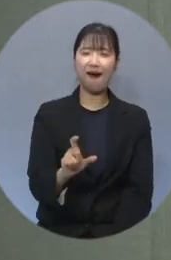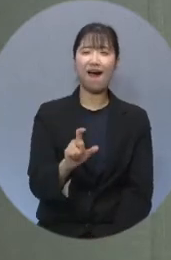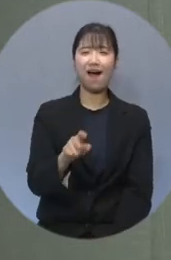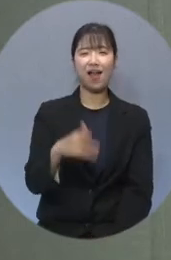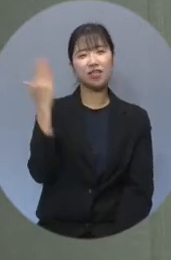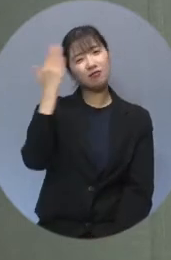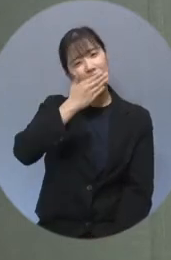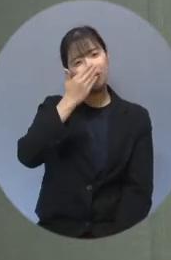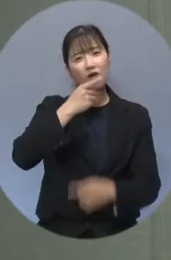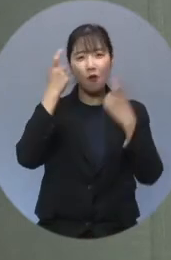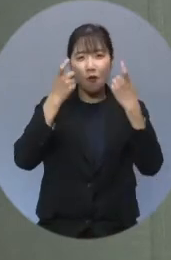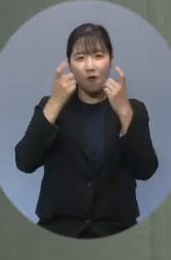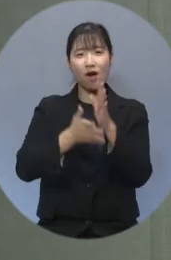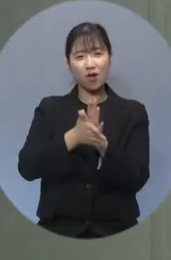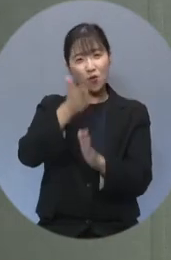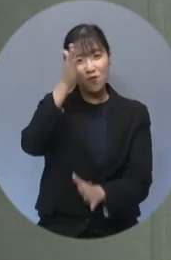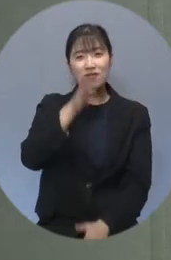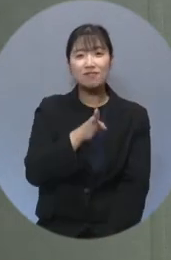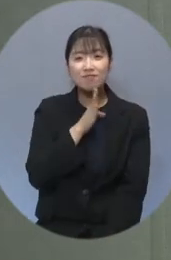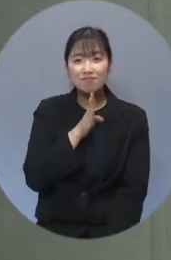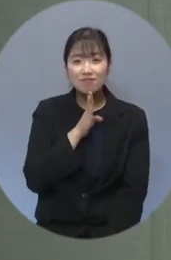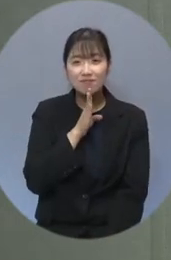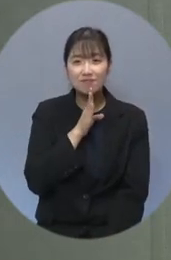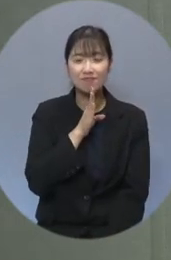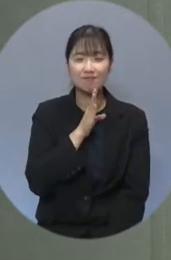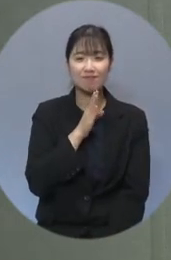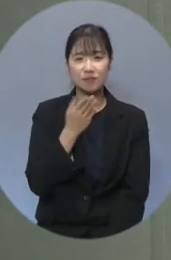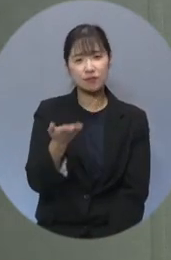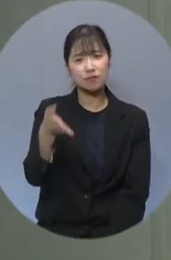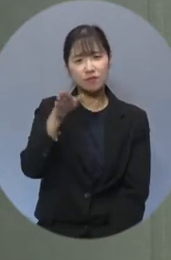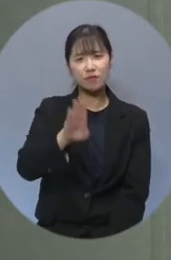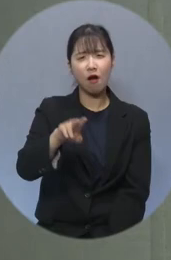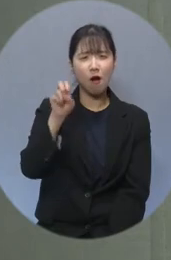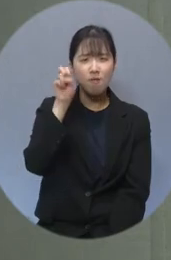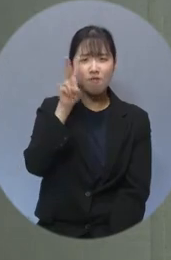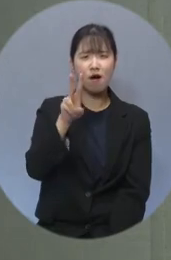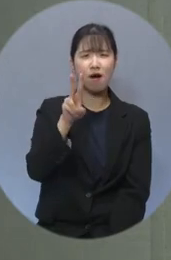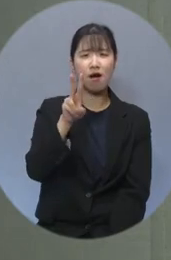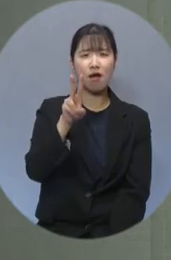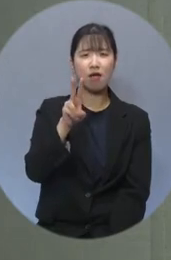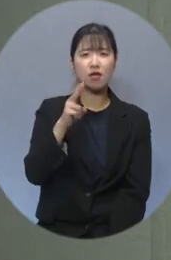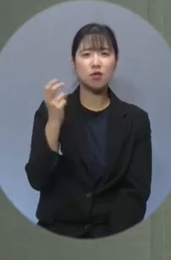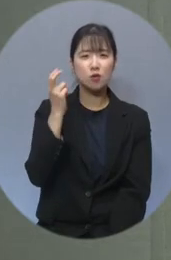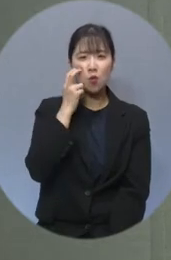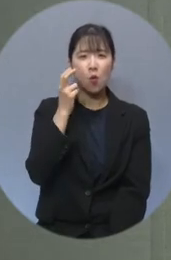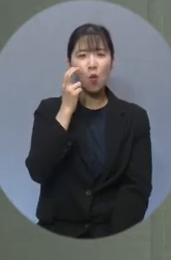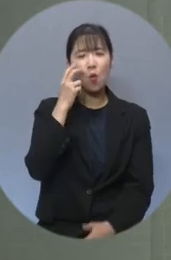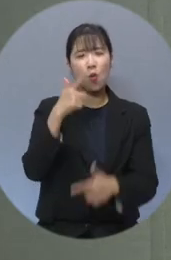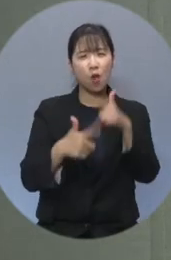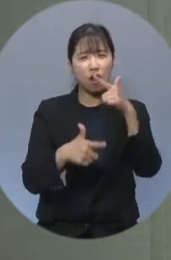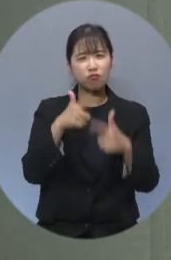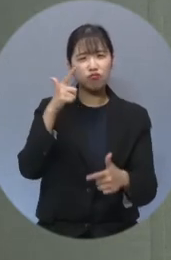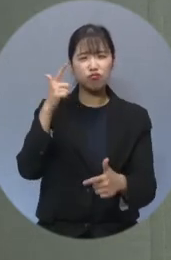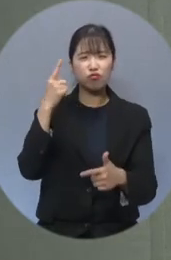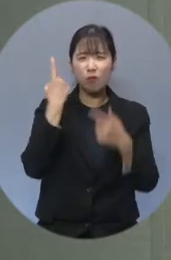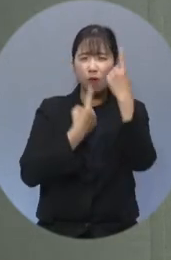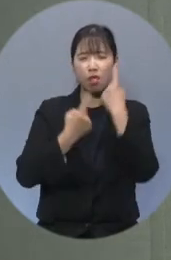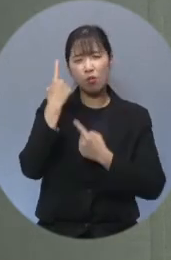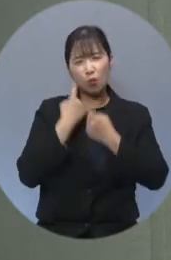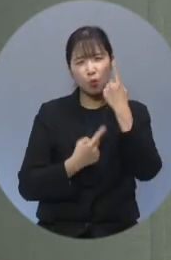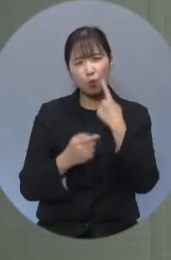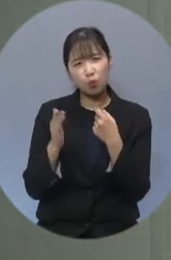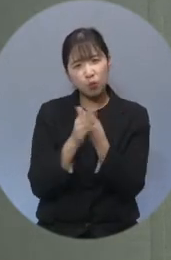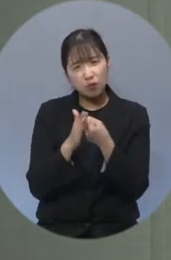관광 도시로 우리가 기억을 하고 있잖아요. 그렇습니다. 네. 그런데 갑자기 또 이 소나무 훼손이 시작이 네네. 돼서